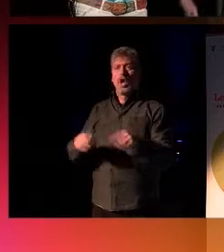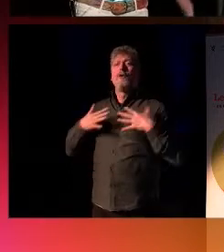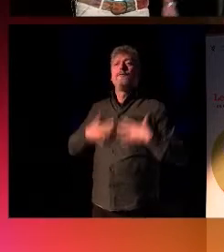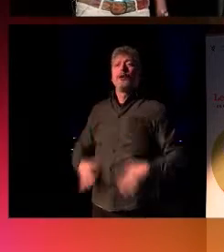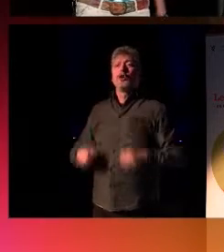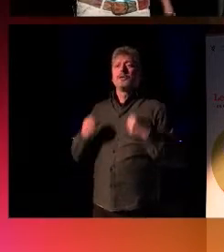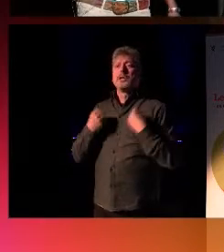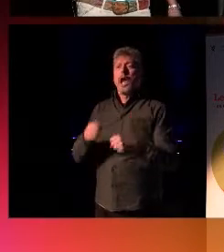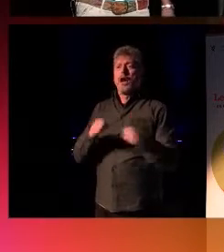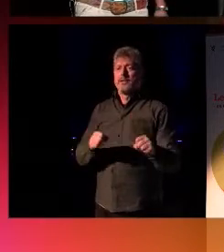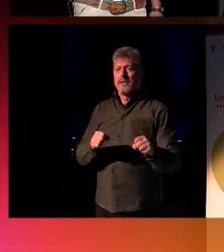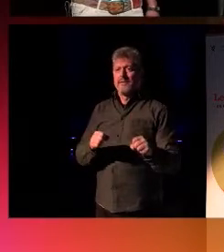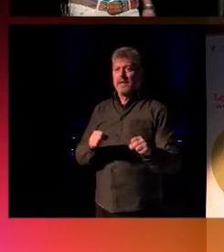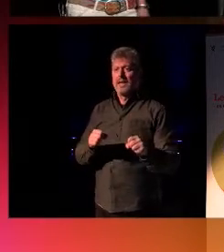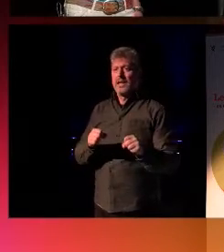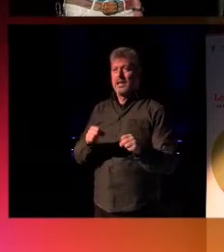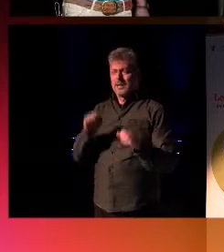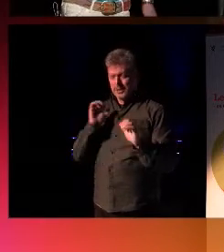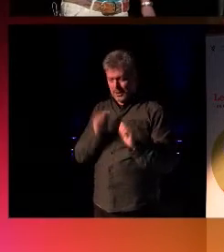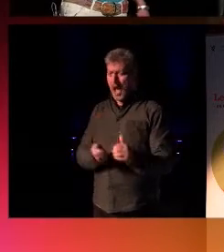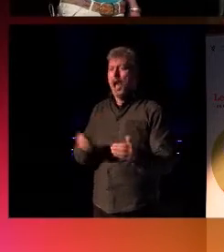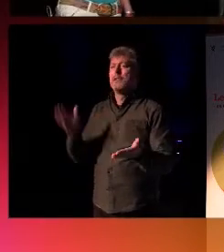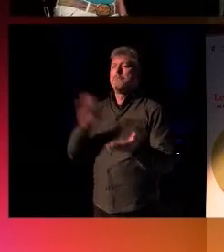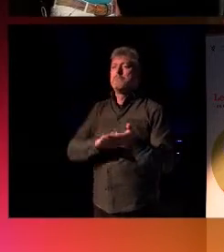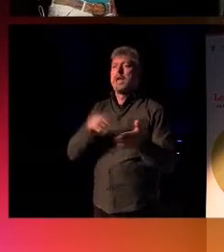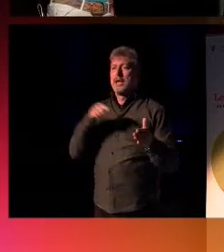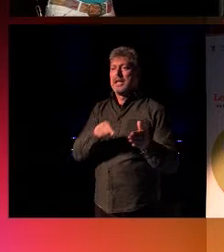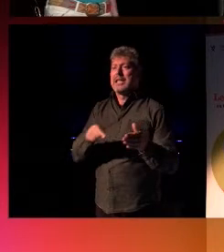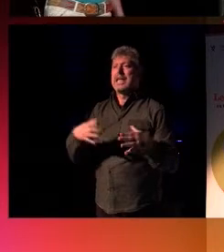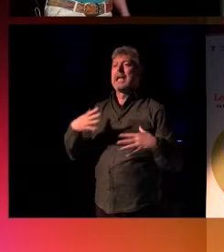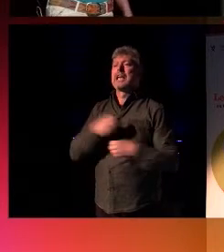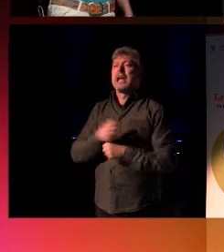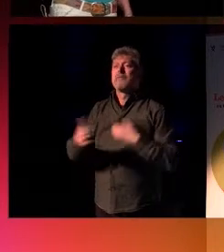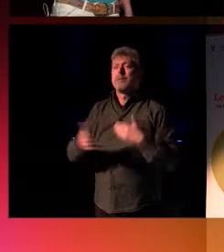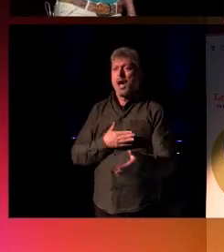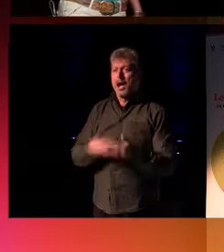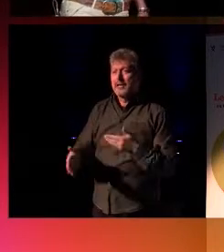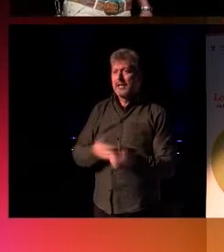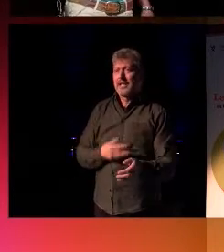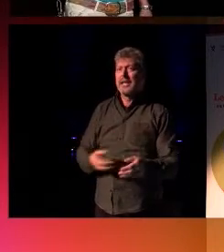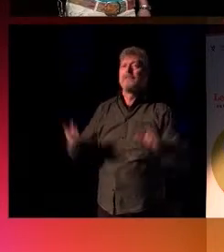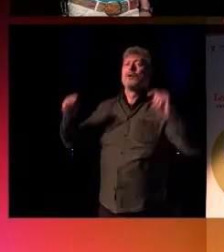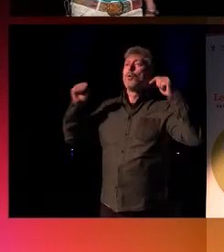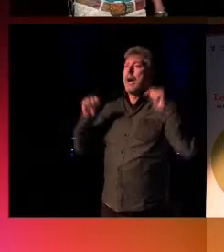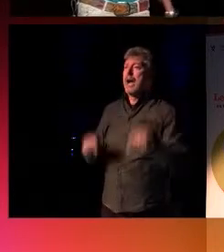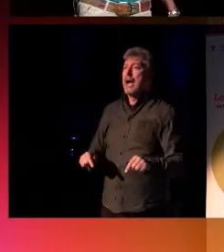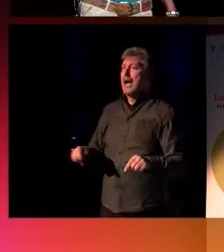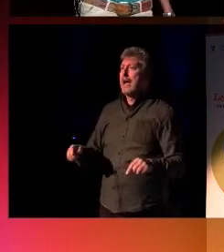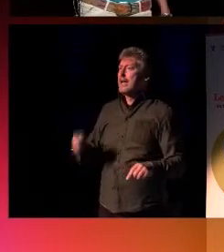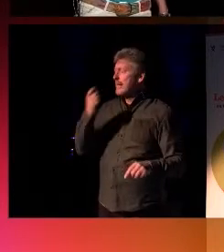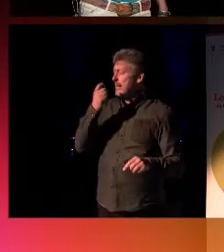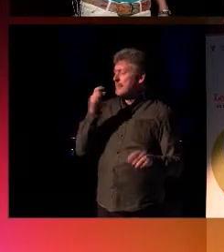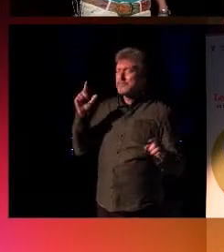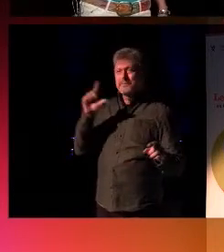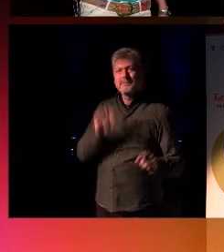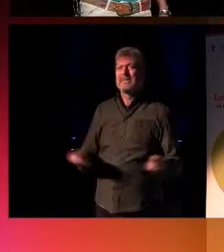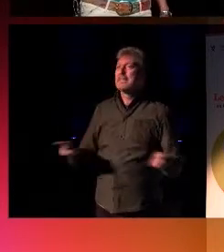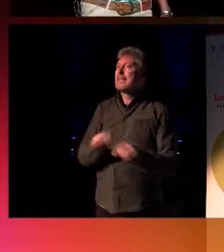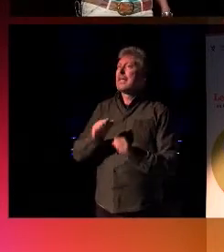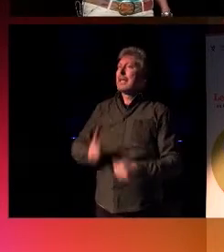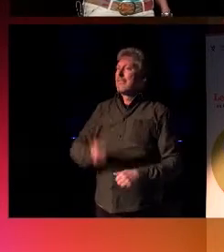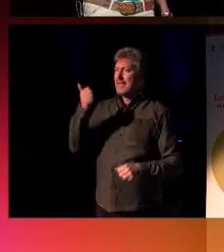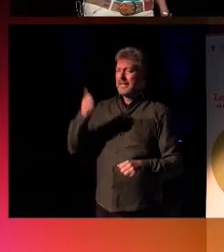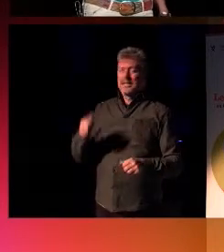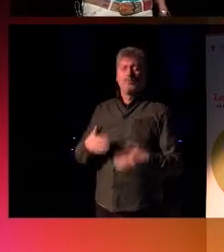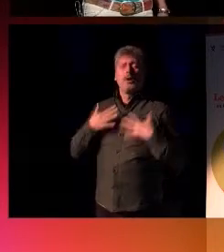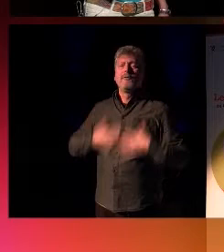gjort nå, inn i kreftbehandlingen. Men når vi er her, så er det jo minst like viktig alt som har med fysisk aktivitet å gjøre,